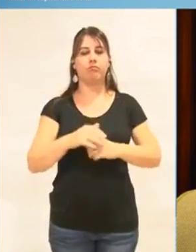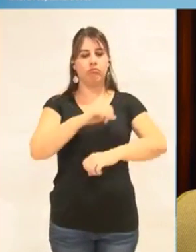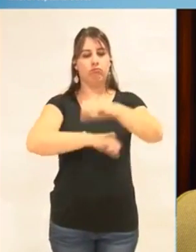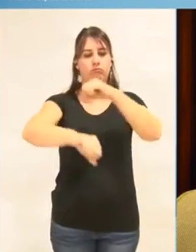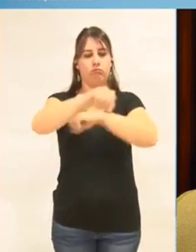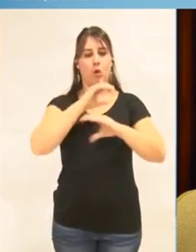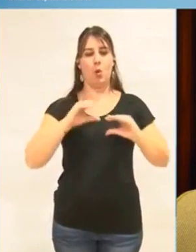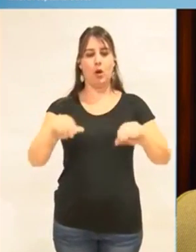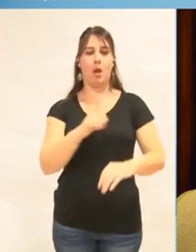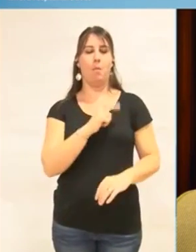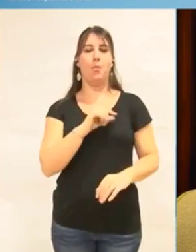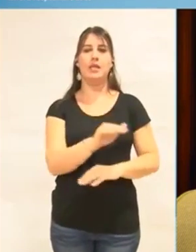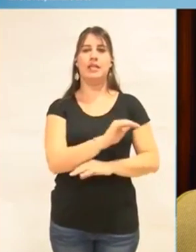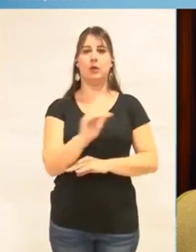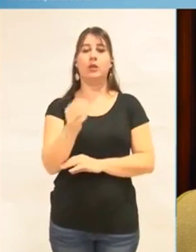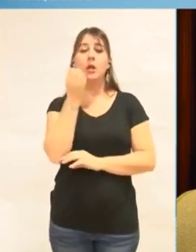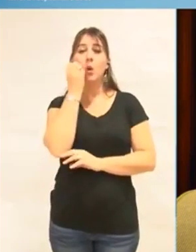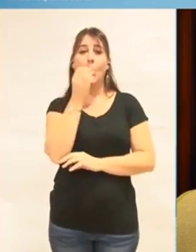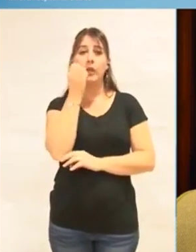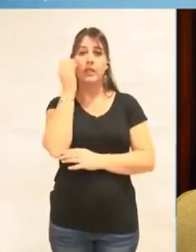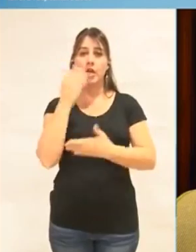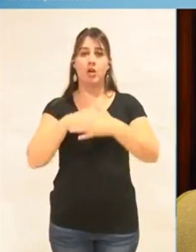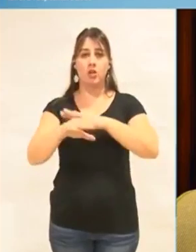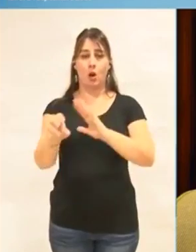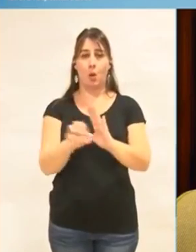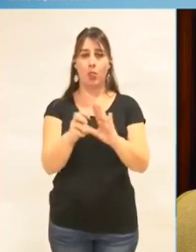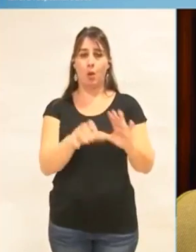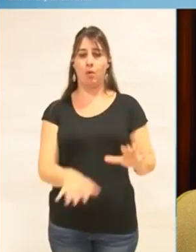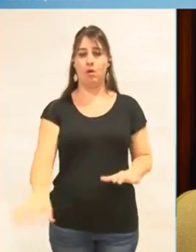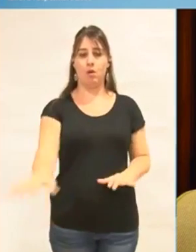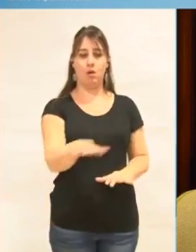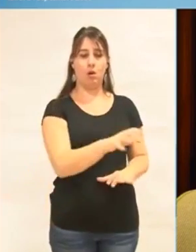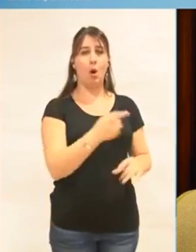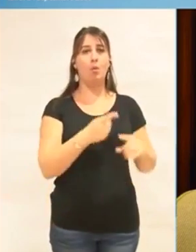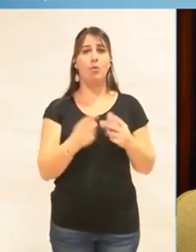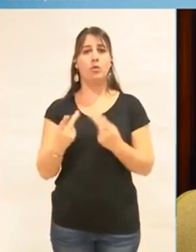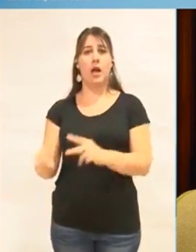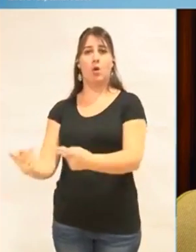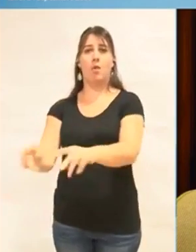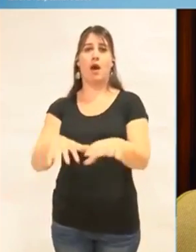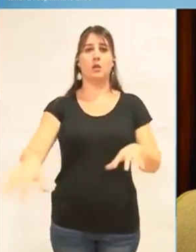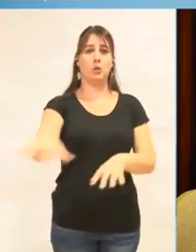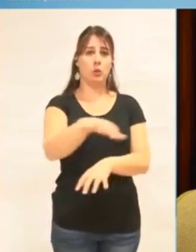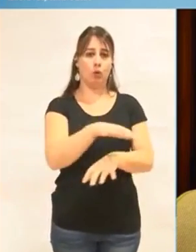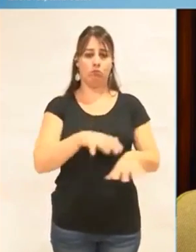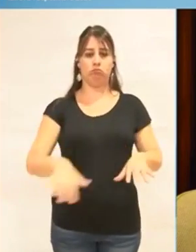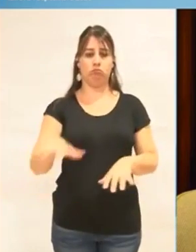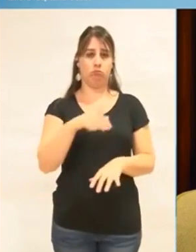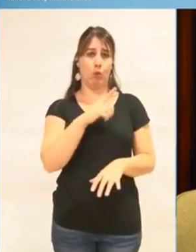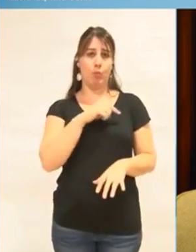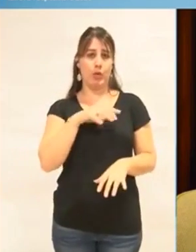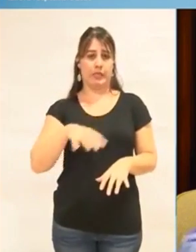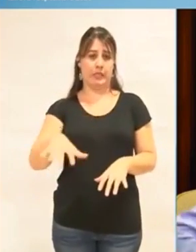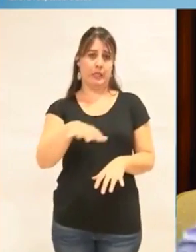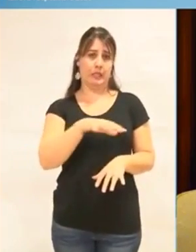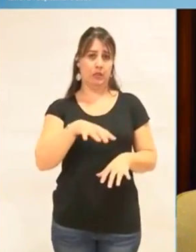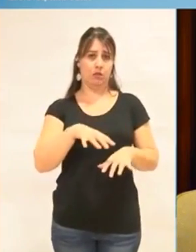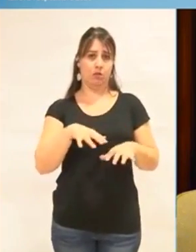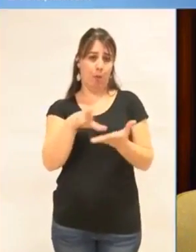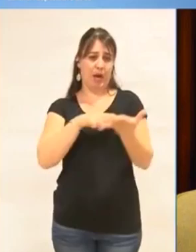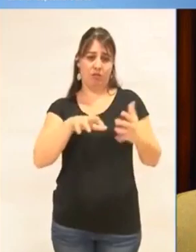de la police de sécurité quotidienne sur Grenoble et son agglomération, sur la circonscription de police, pour faire